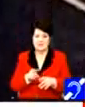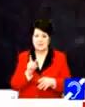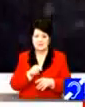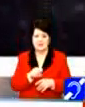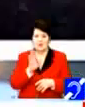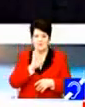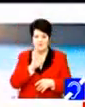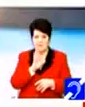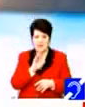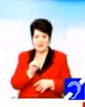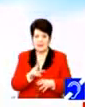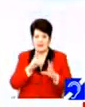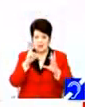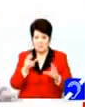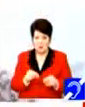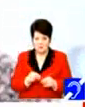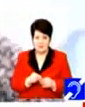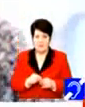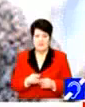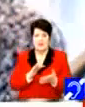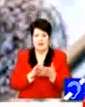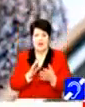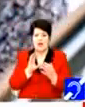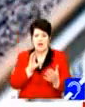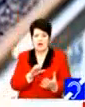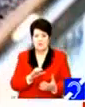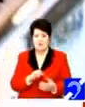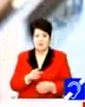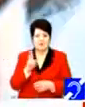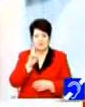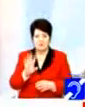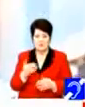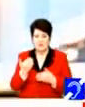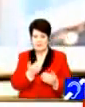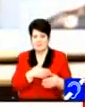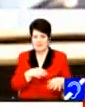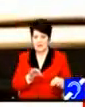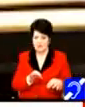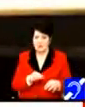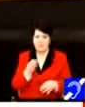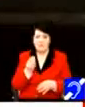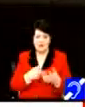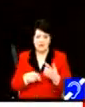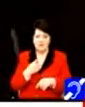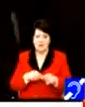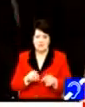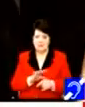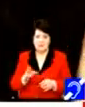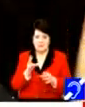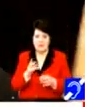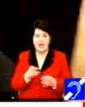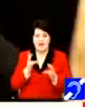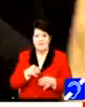femeie. El i-ar fi promis că îi vinde o spălătorie auto care de fapt nici nu îi aparținea. Banii nu au mai fost restituiți victimei, iar